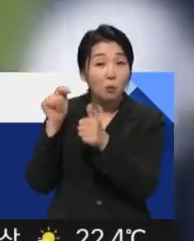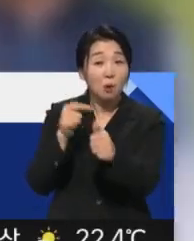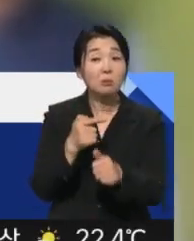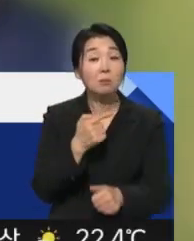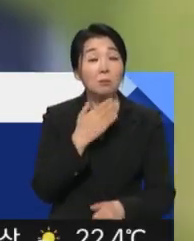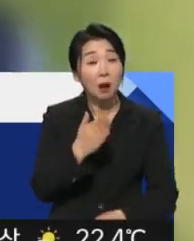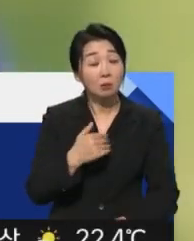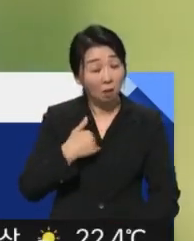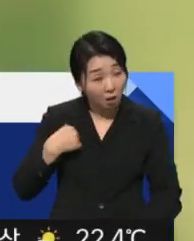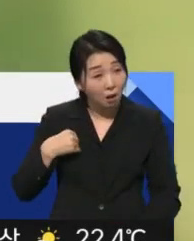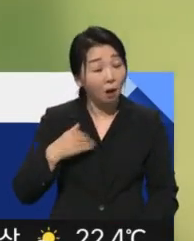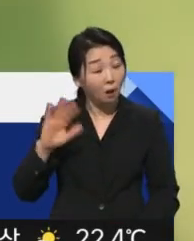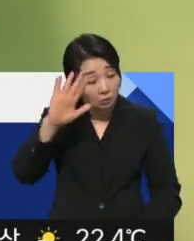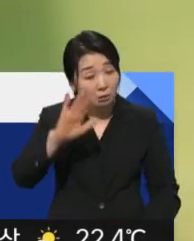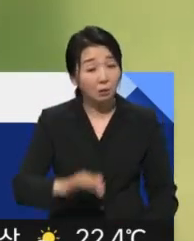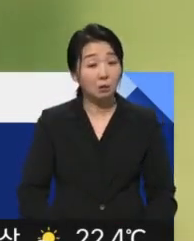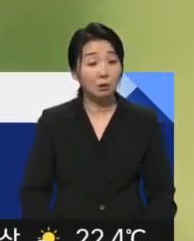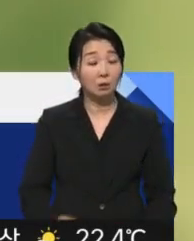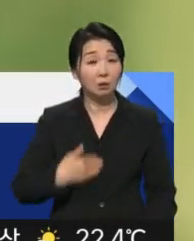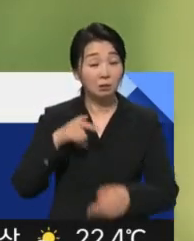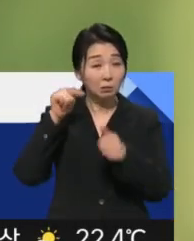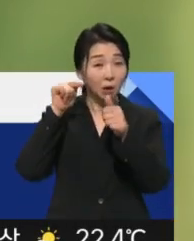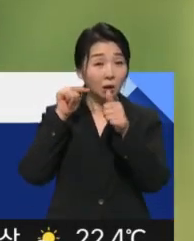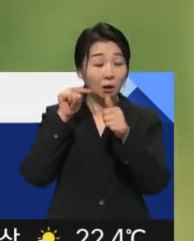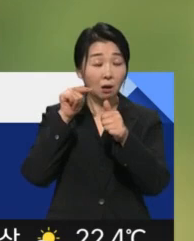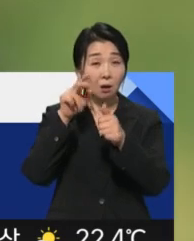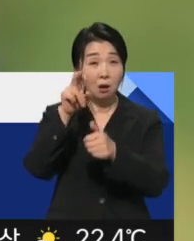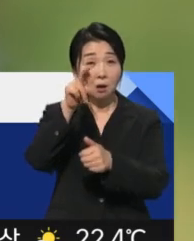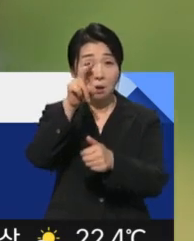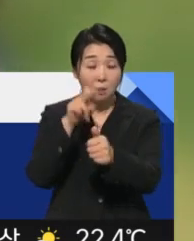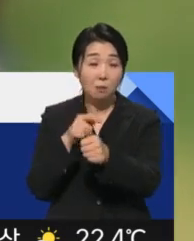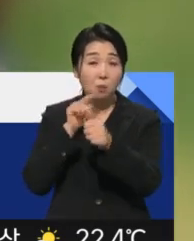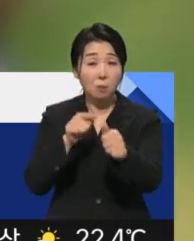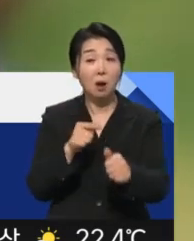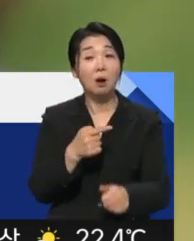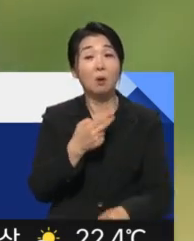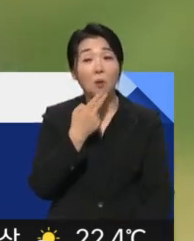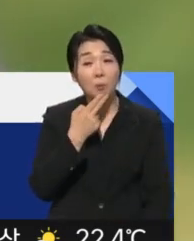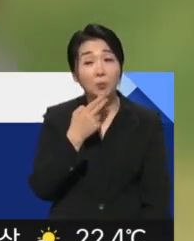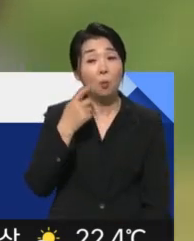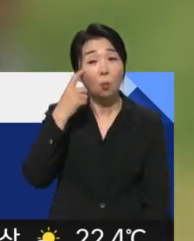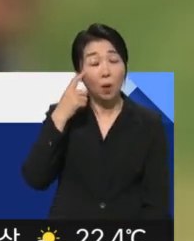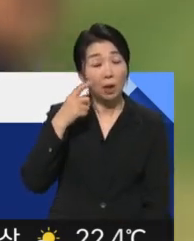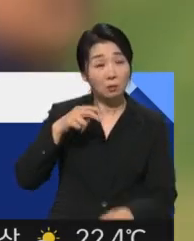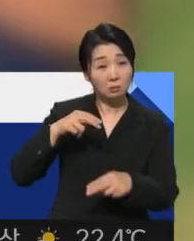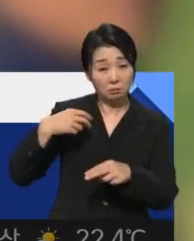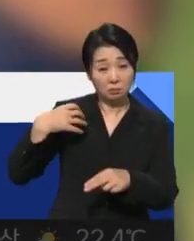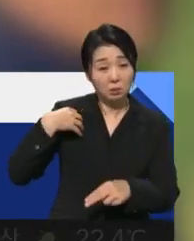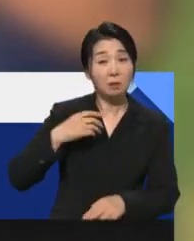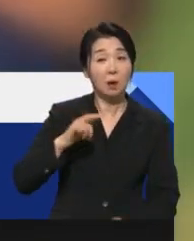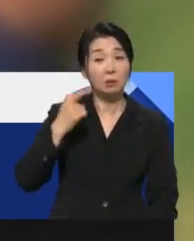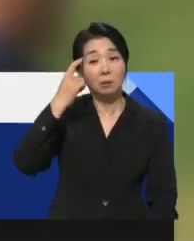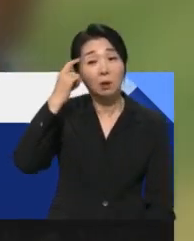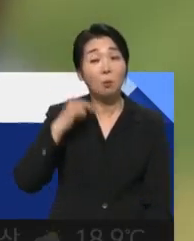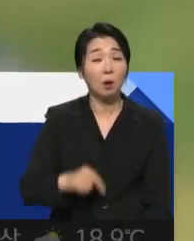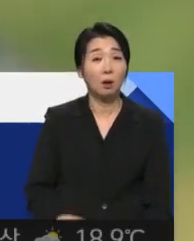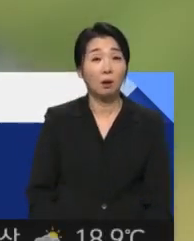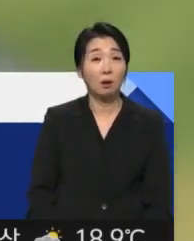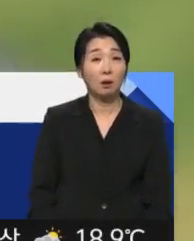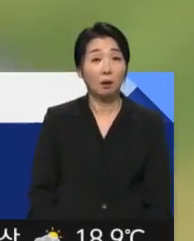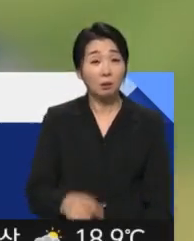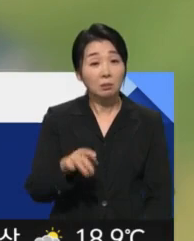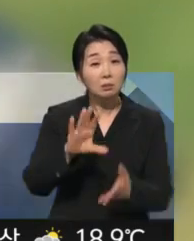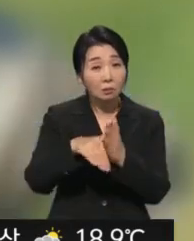명령. 내가 이 사람아, 내가 이 사람 발포 명령 내릴 위치에도 있지 않는데 군에서 명령권 없어 명령을 해? 당시에